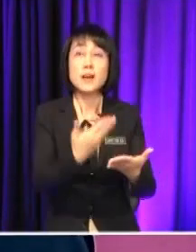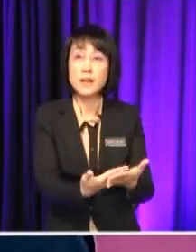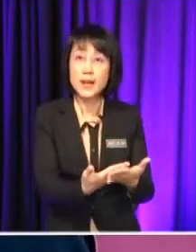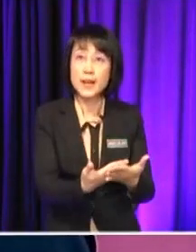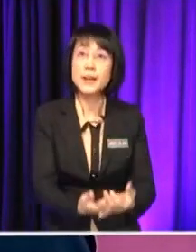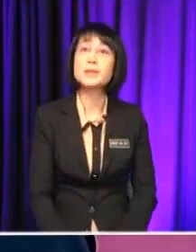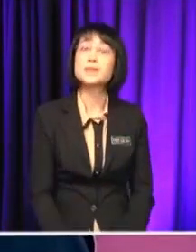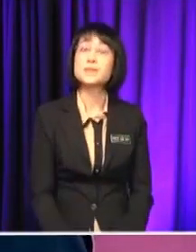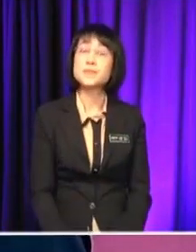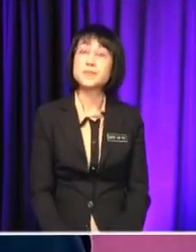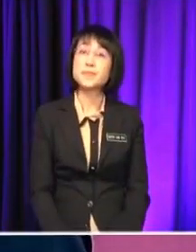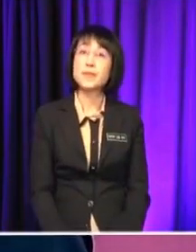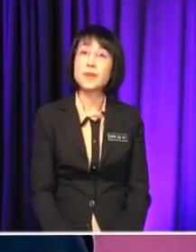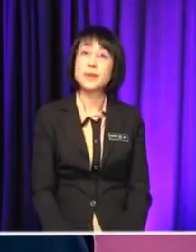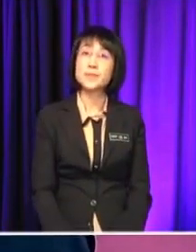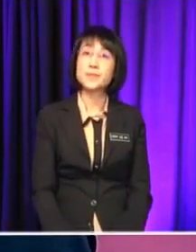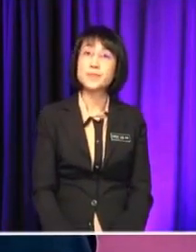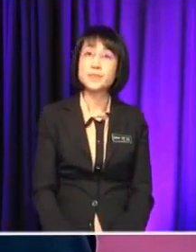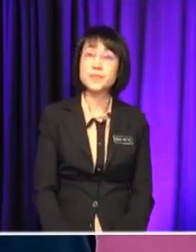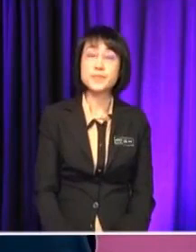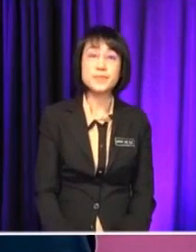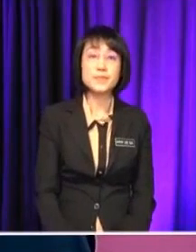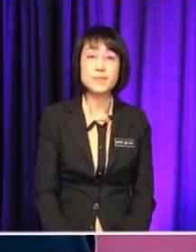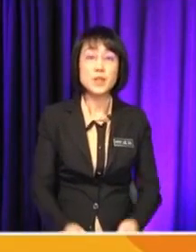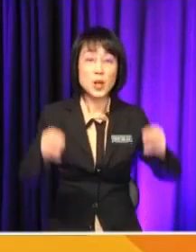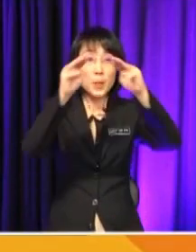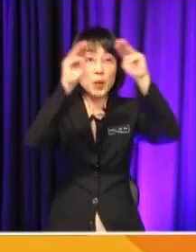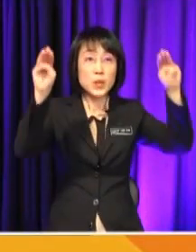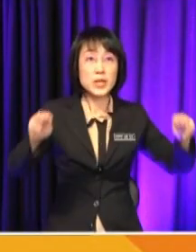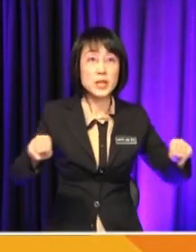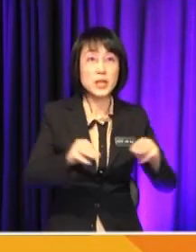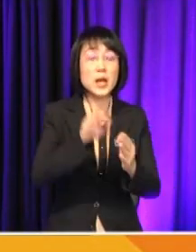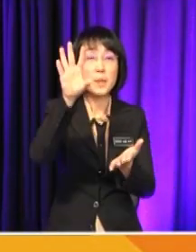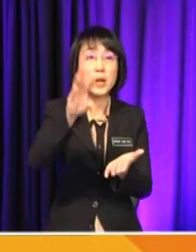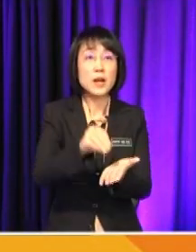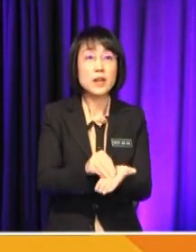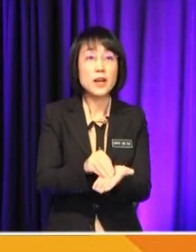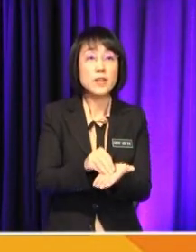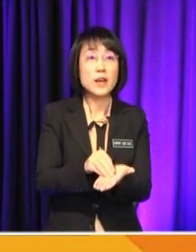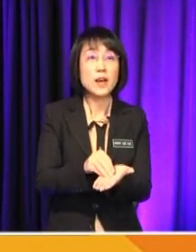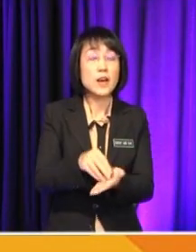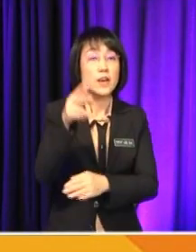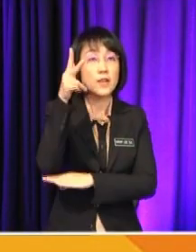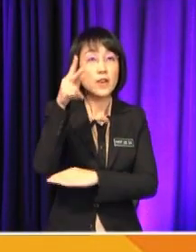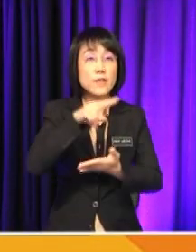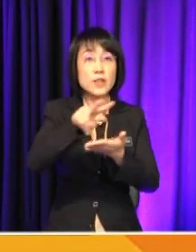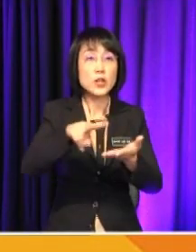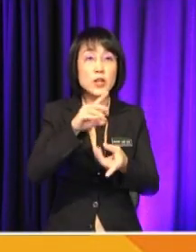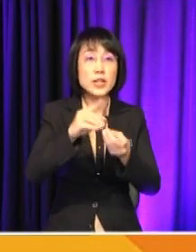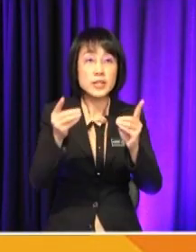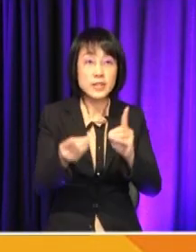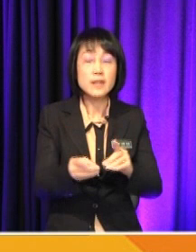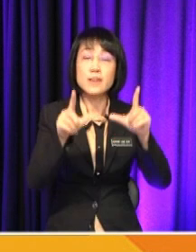Paparan screen mau slide monito dan juga perekam video digital saya Letakkan sama macam ini